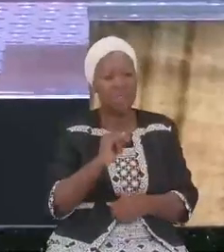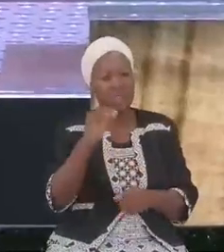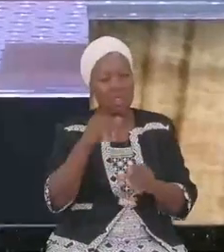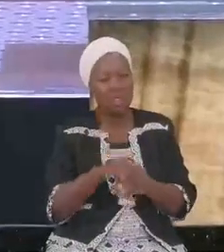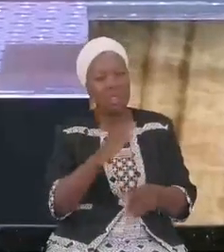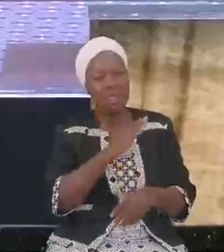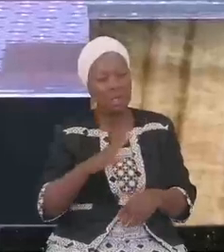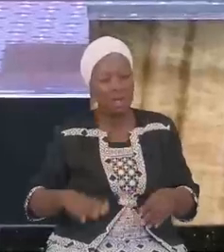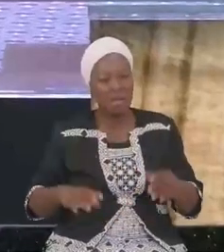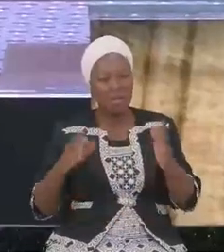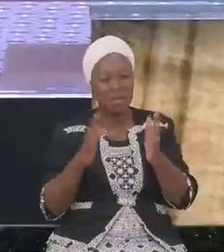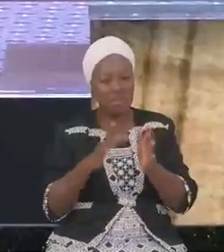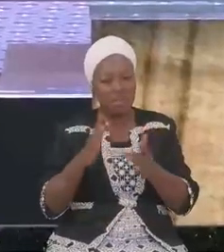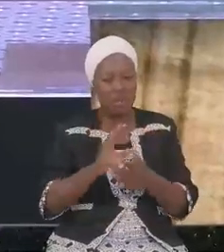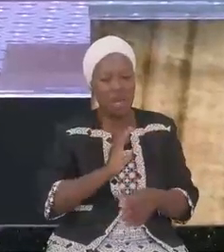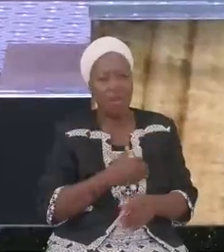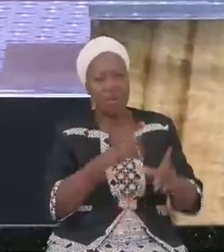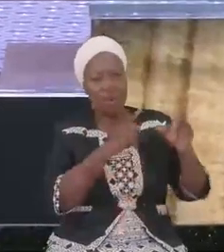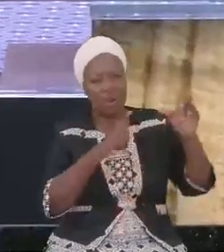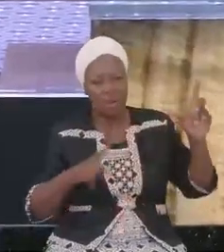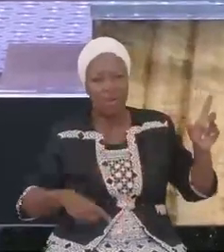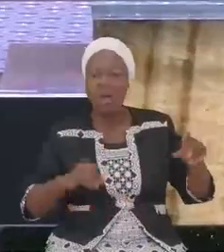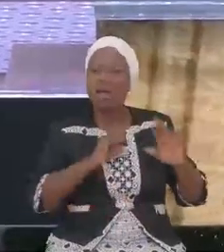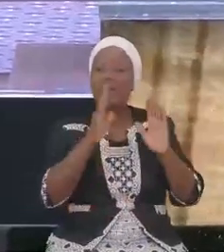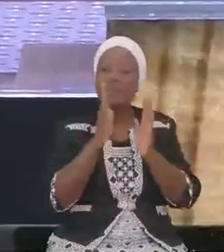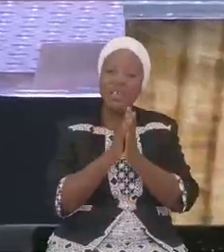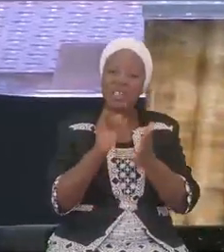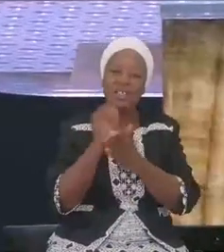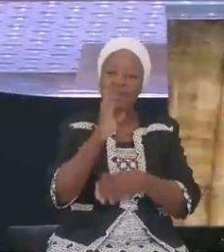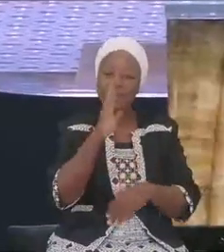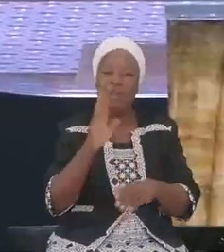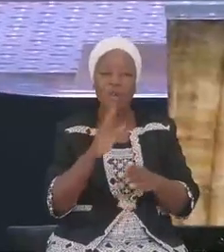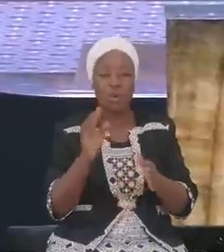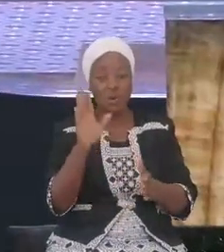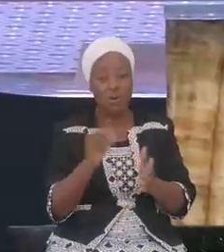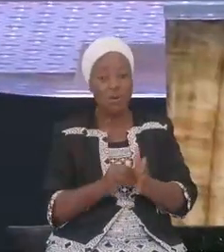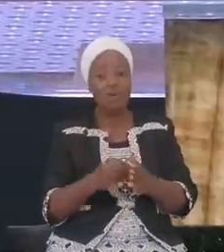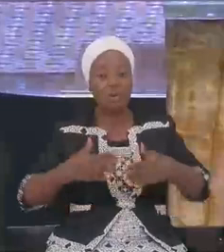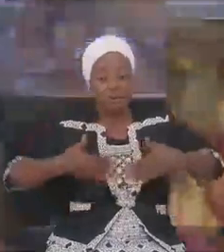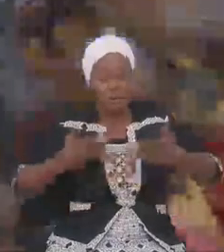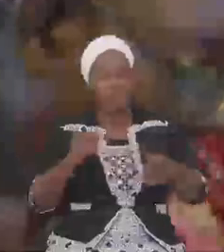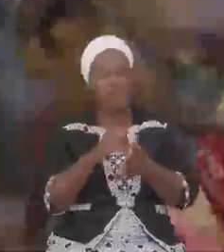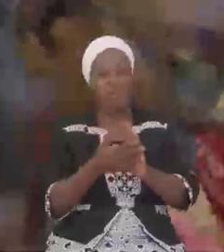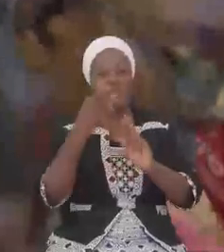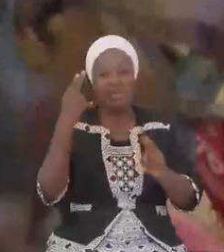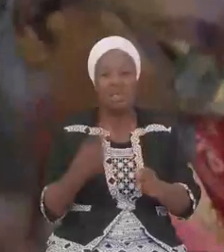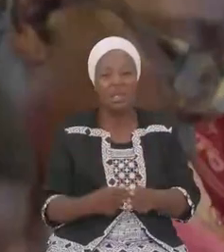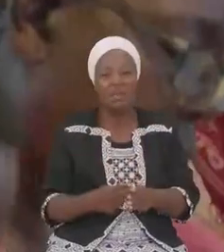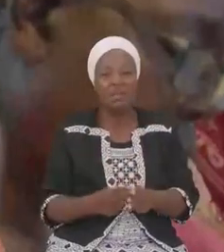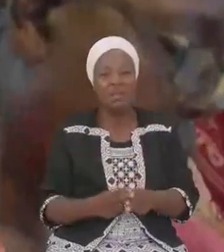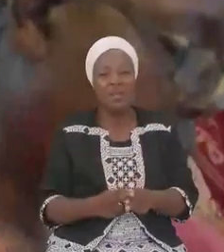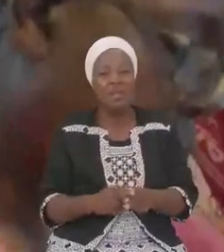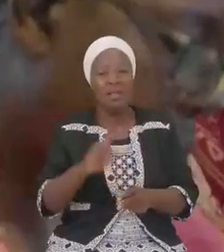Jésus-Christ, notre Seigneur. Je prie que cela soit votre confession au nom de Jésus-Christ.